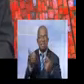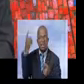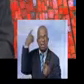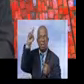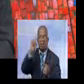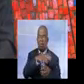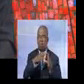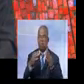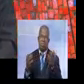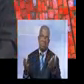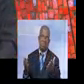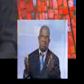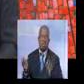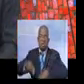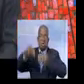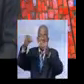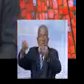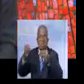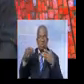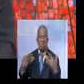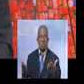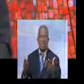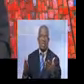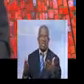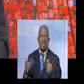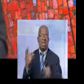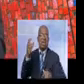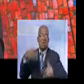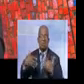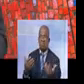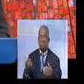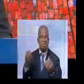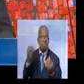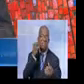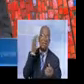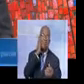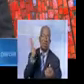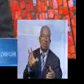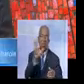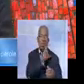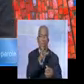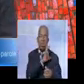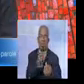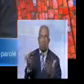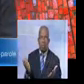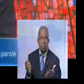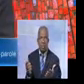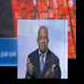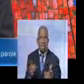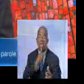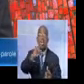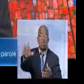héberger tout ce personnel-là dans des locaux propres. Donc l'État a recours